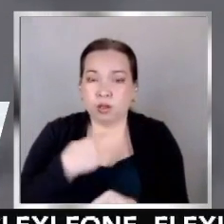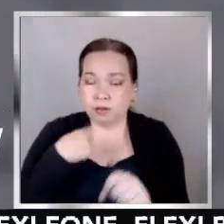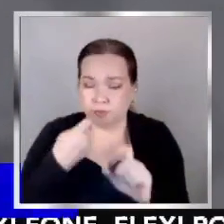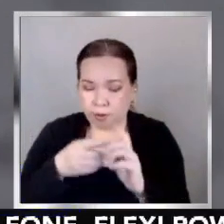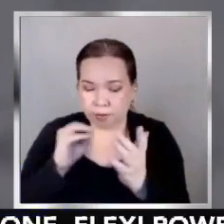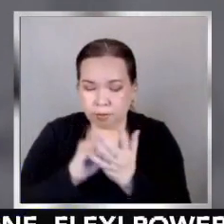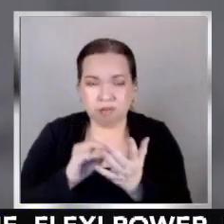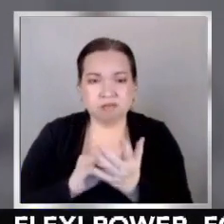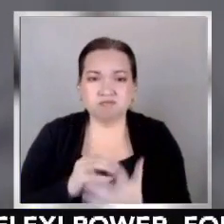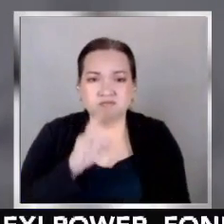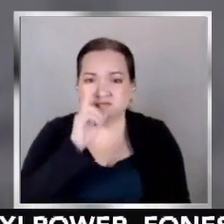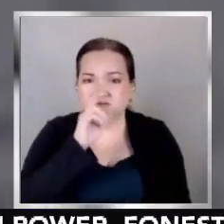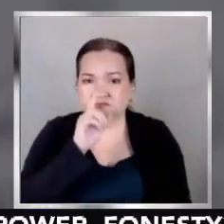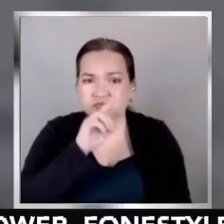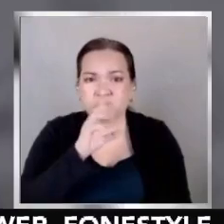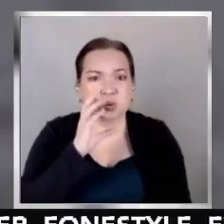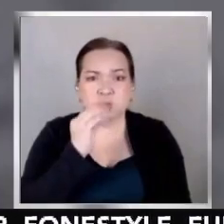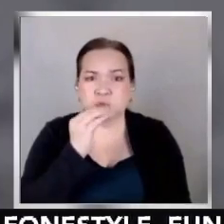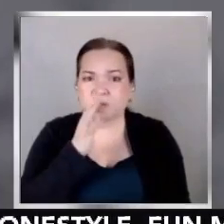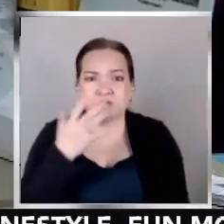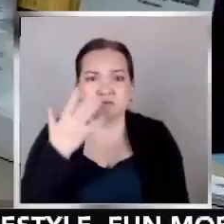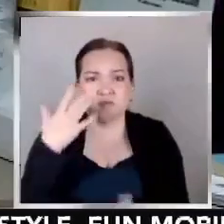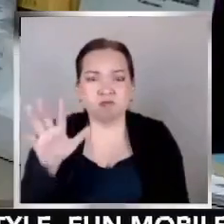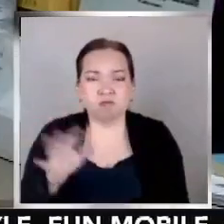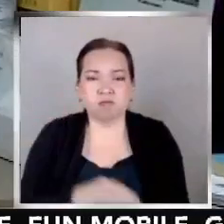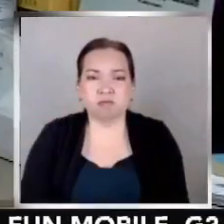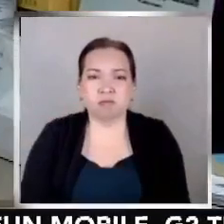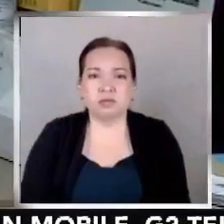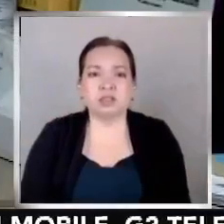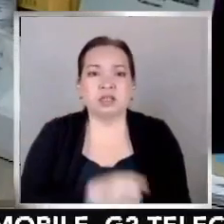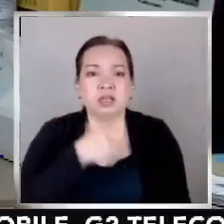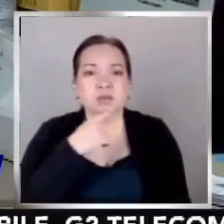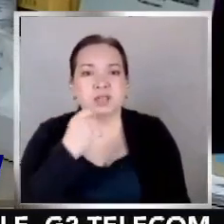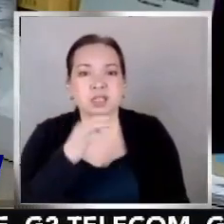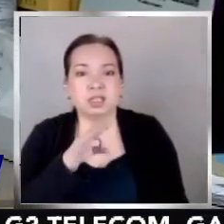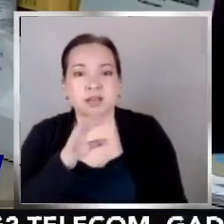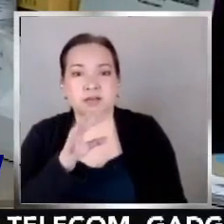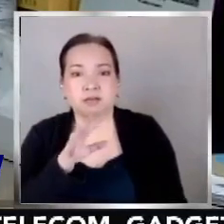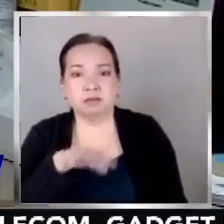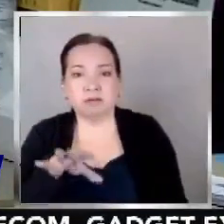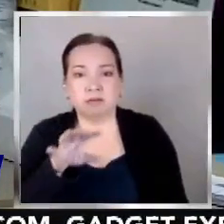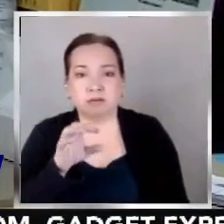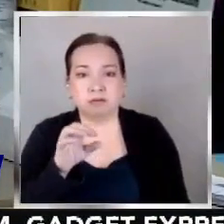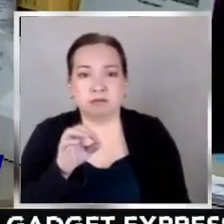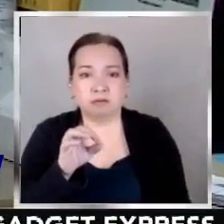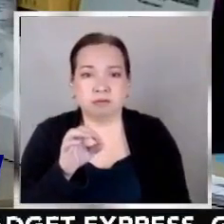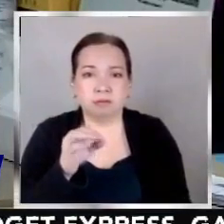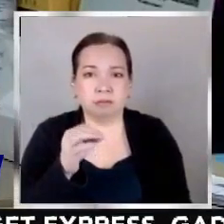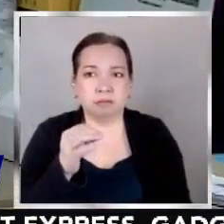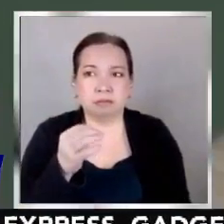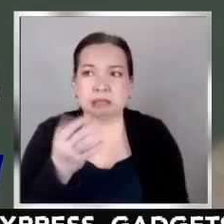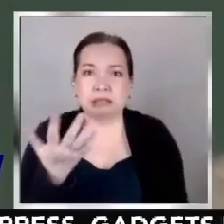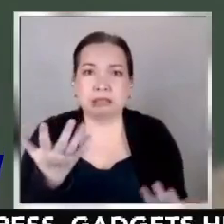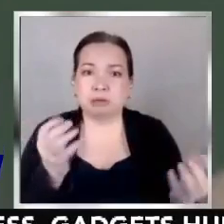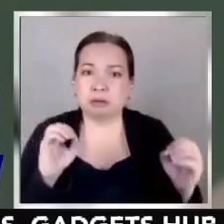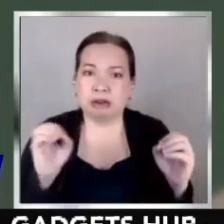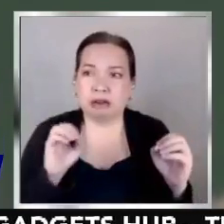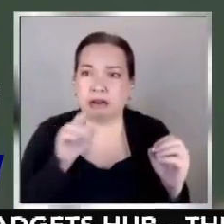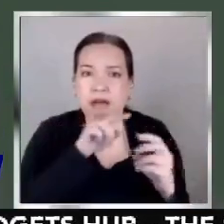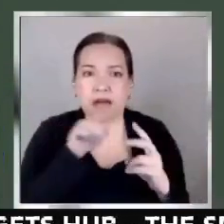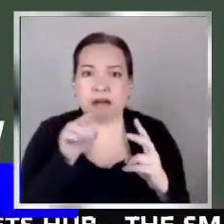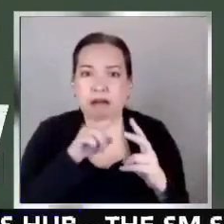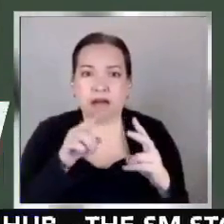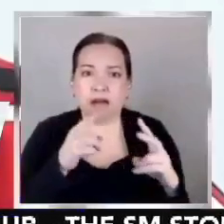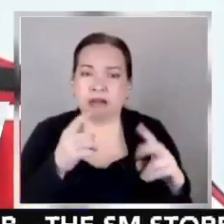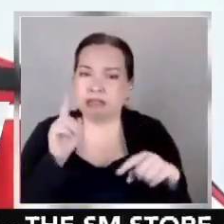ang nakalagay niyang ina. Pagpatay po kasi yung nanay, there's no other way para po ma-correct yung kanyang entry doon sa